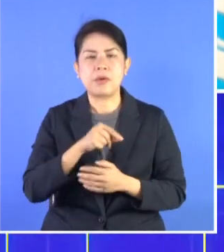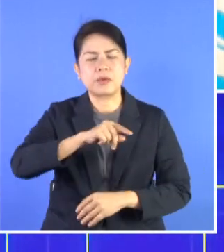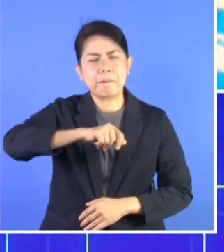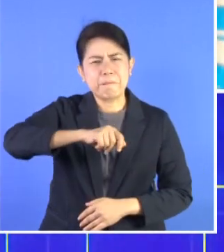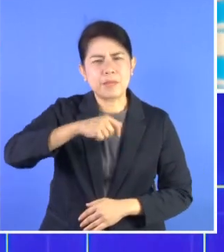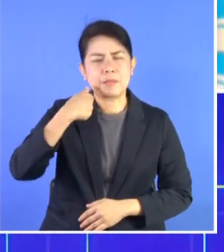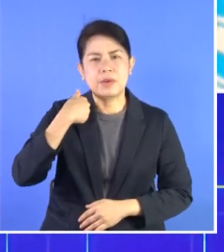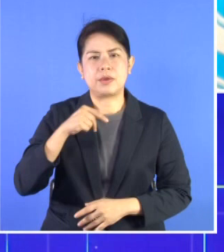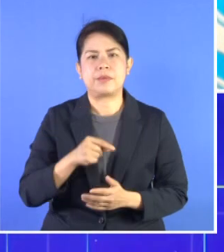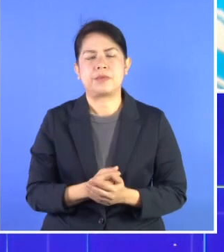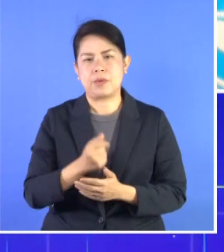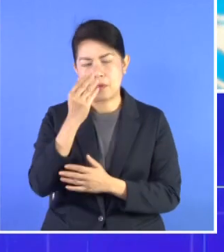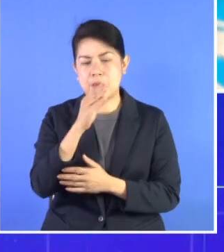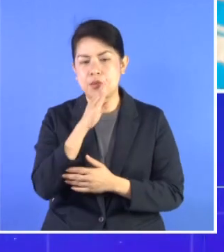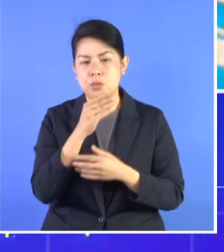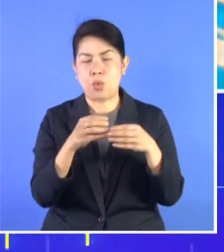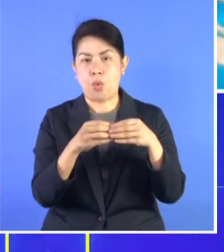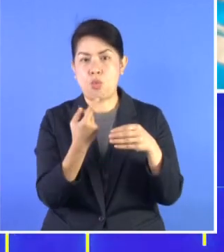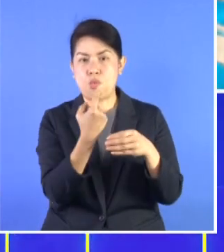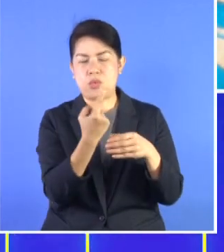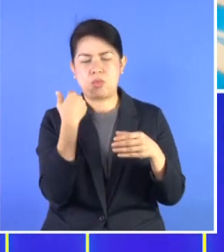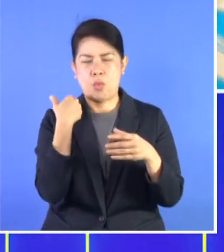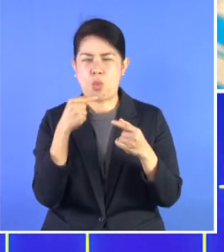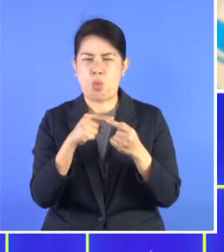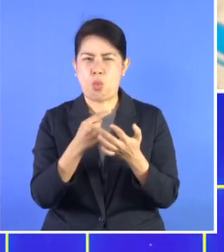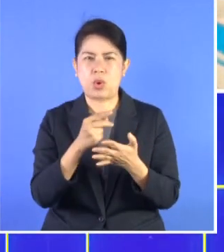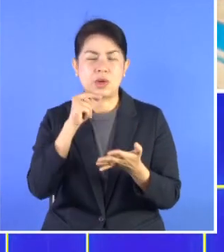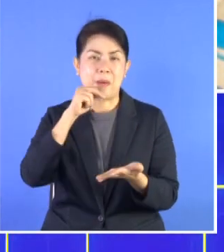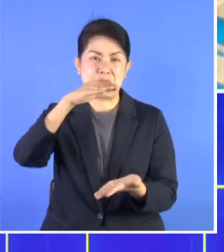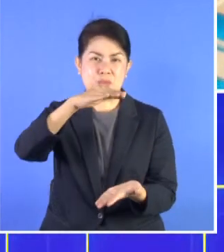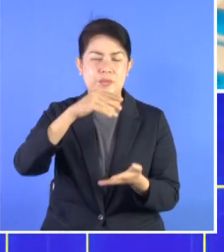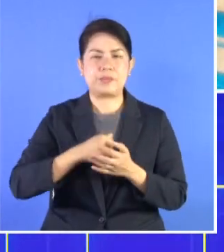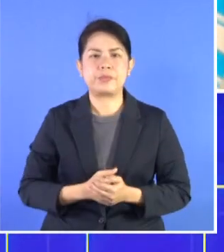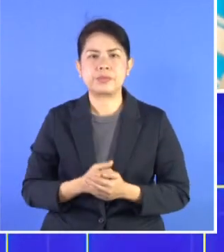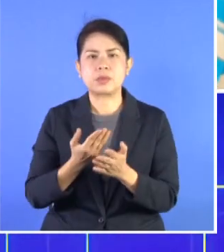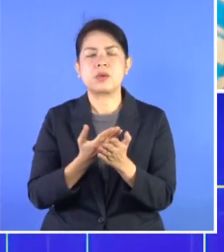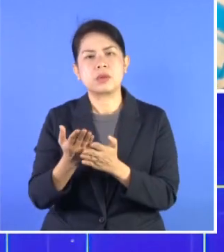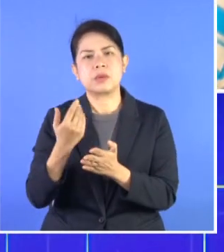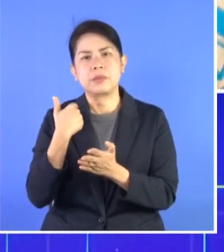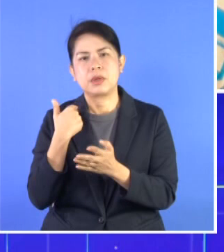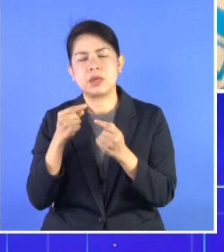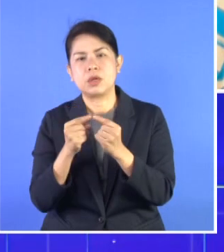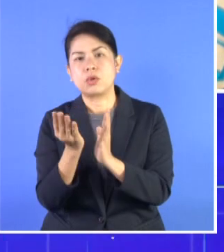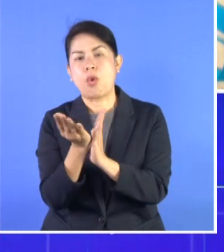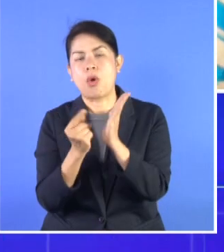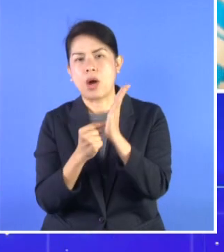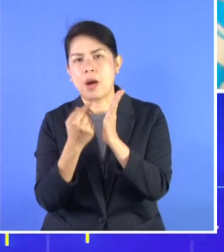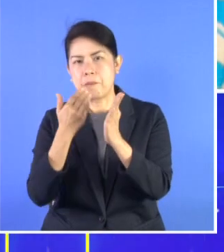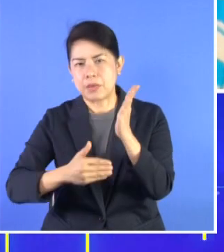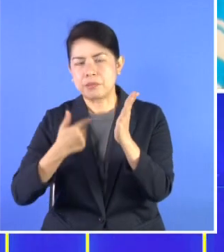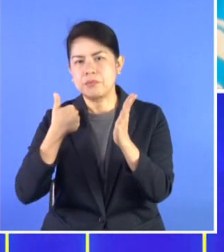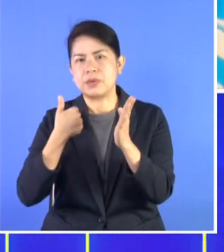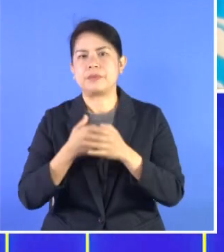มบางคนเขาเน้นปริมาณใช่ไหมคะลูกหนึ่งก็คุ้มเลยนะคะได้น้ำลิตรหนึ่งอ่ะนะแล้วก็บางคนก็ขอซื้อกิ่งพันธุ์ไปขยายต่อด้วยพะเยาใช่ไ